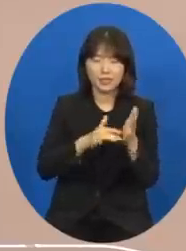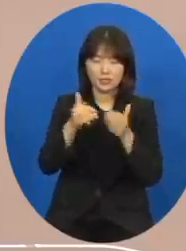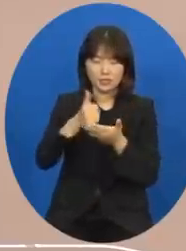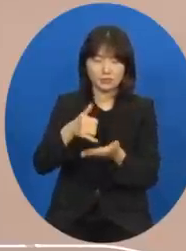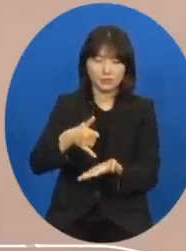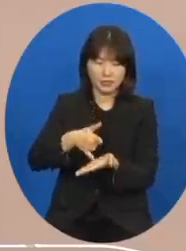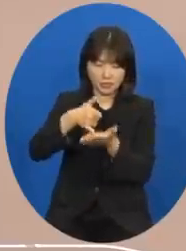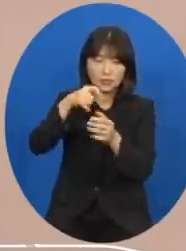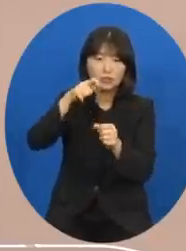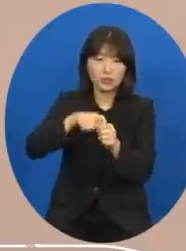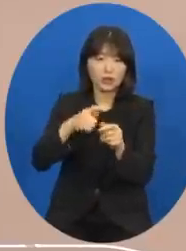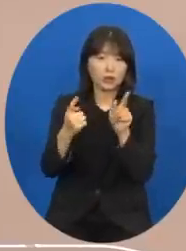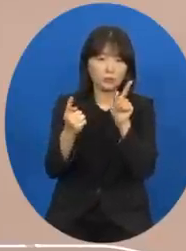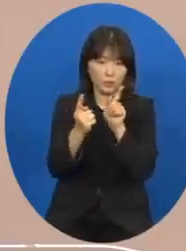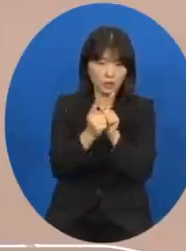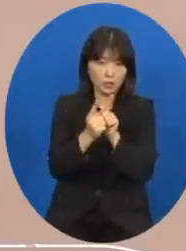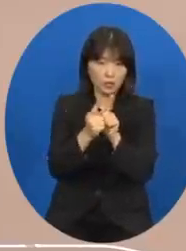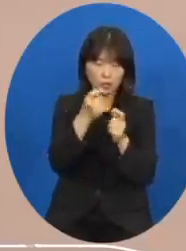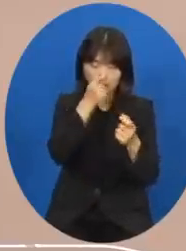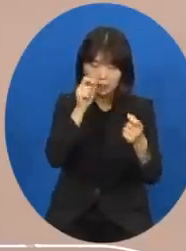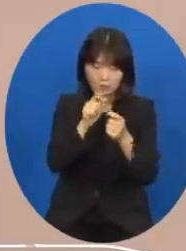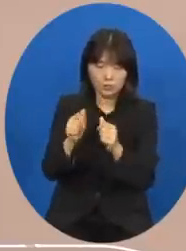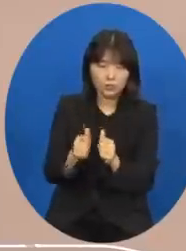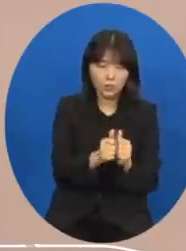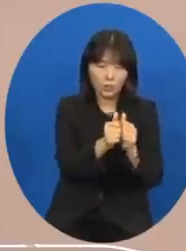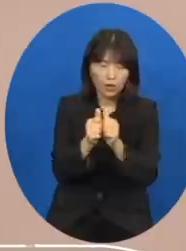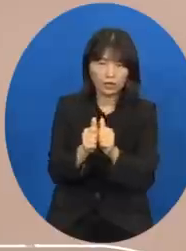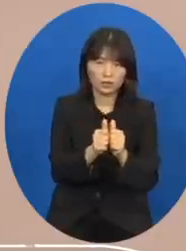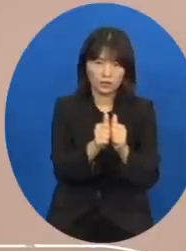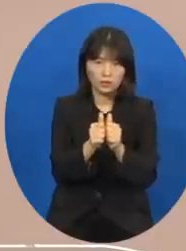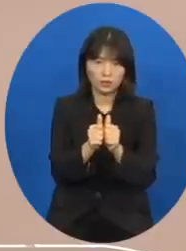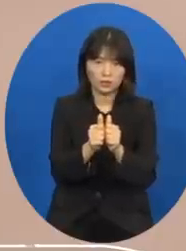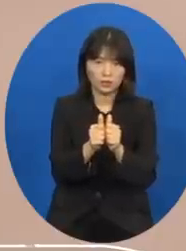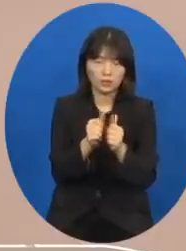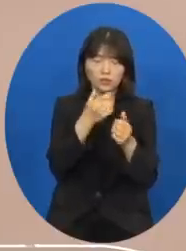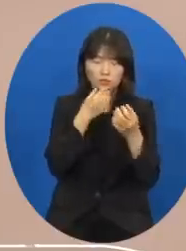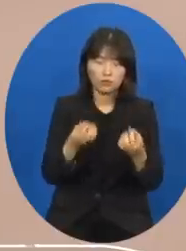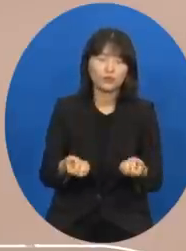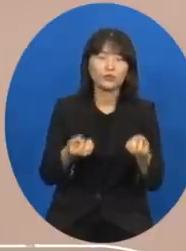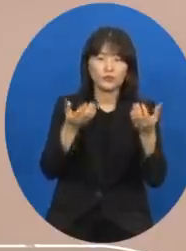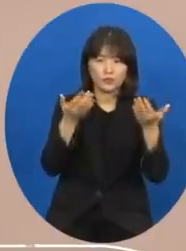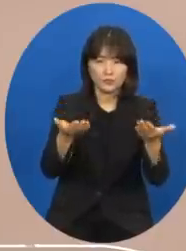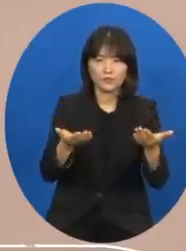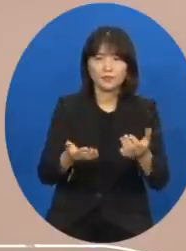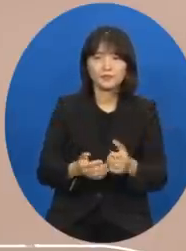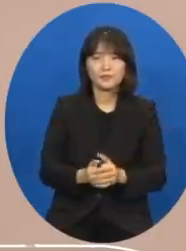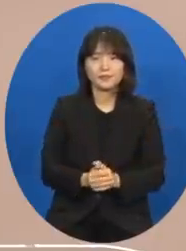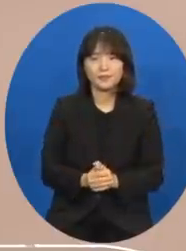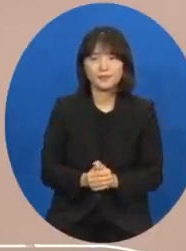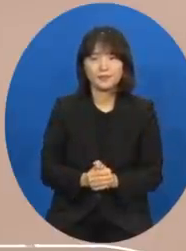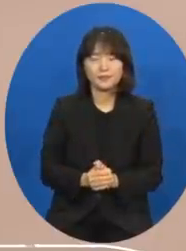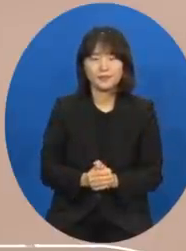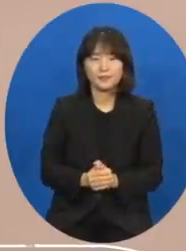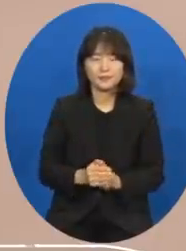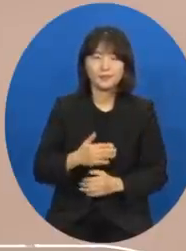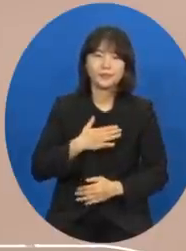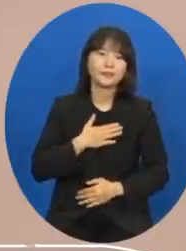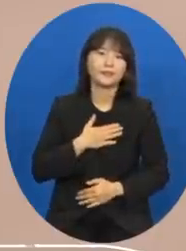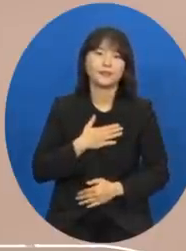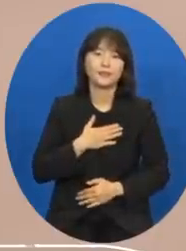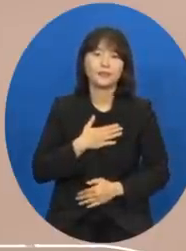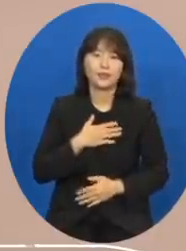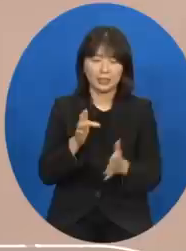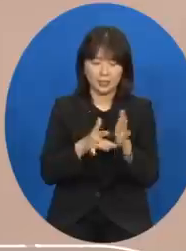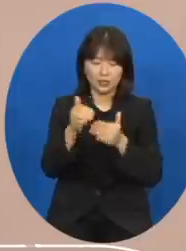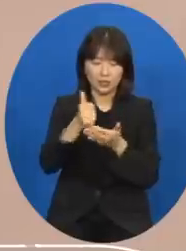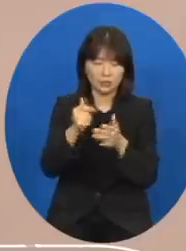인격적으로 만나고 친밀히 동행하시라고 축복해 드리는 거예요. 저는